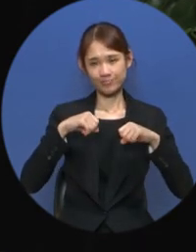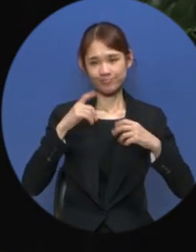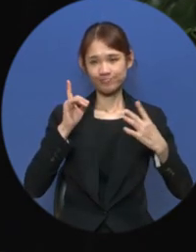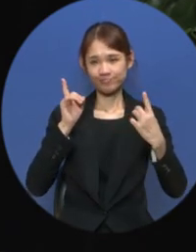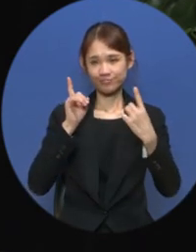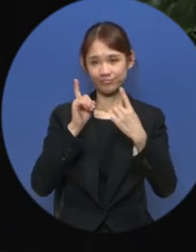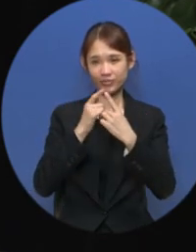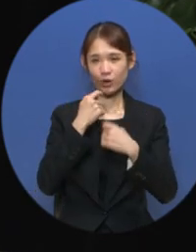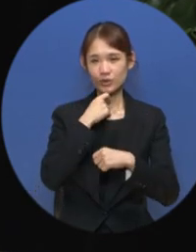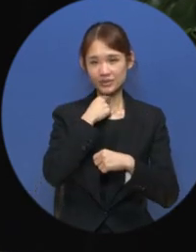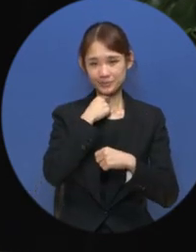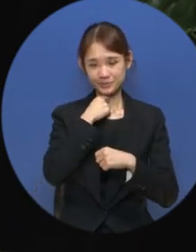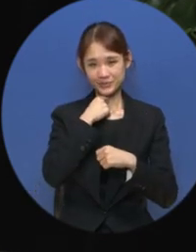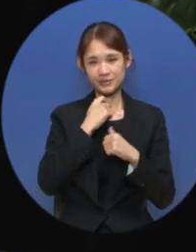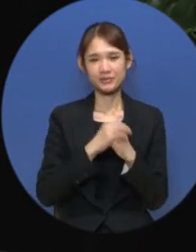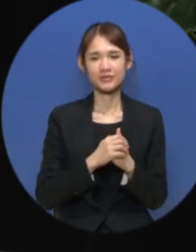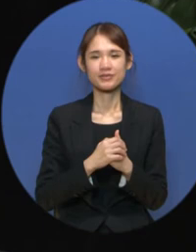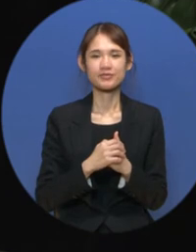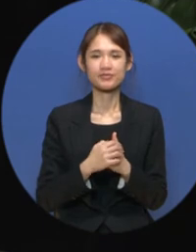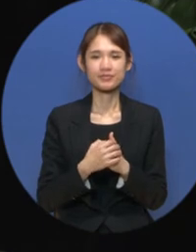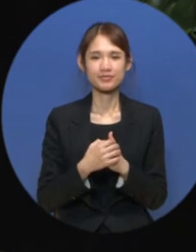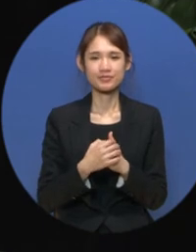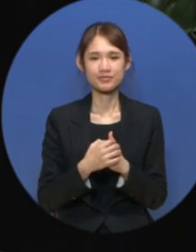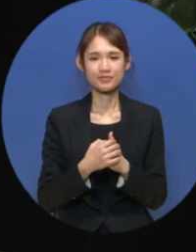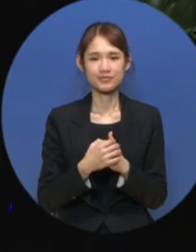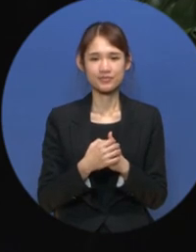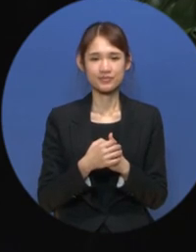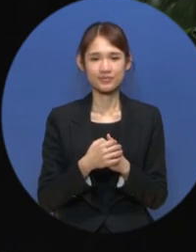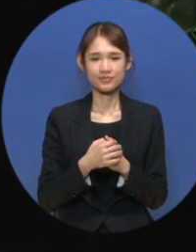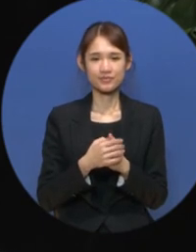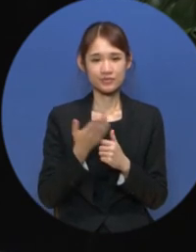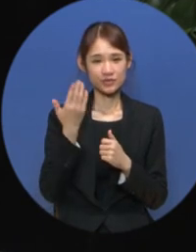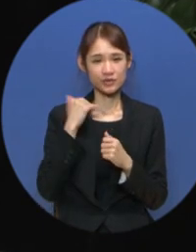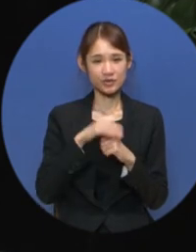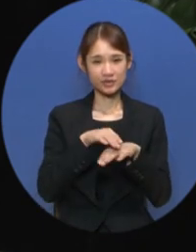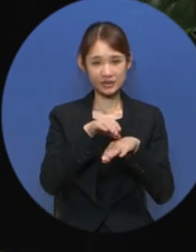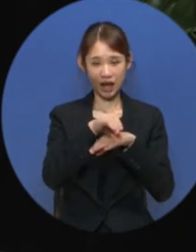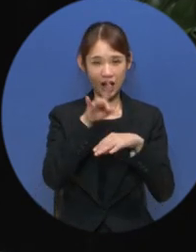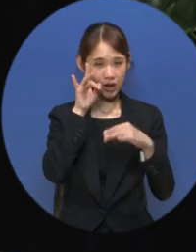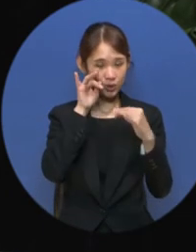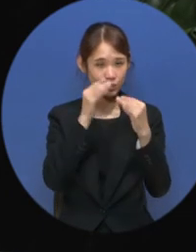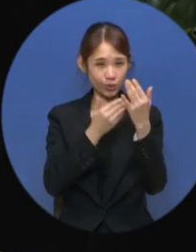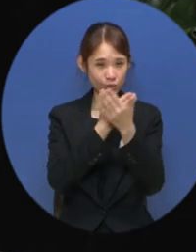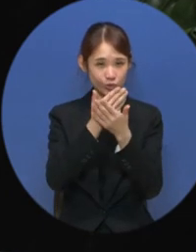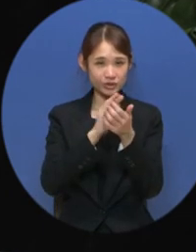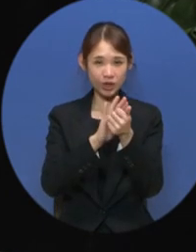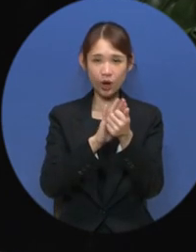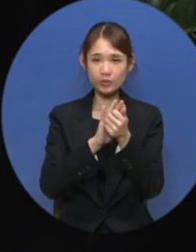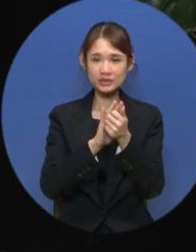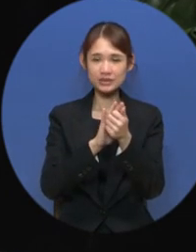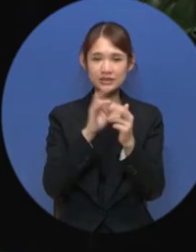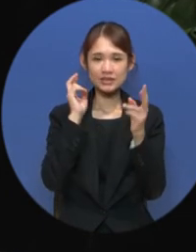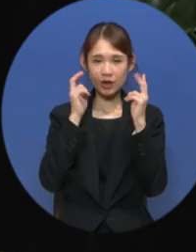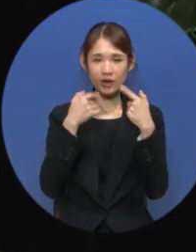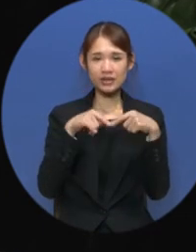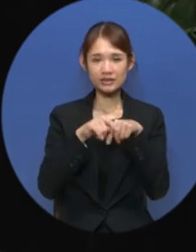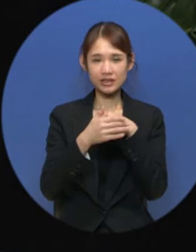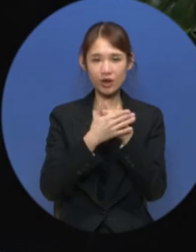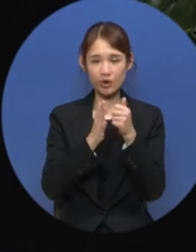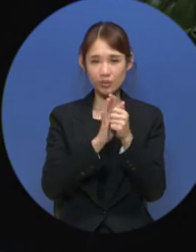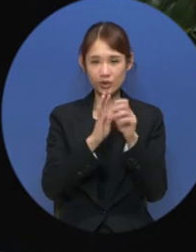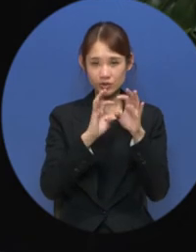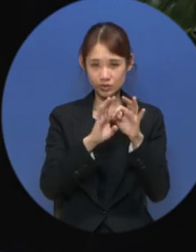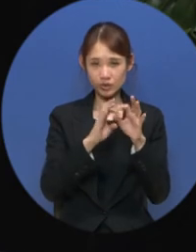또 그런 자세로 또 접근을 하고자 합니다. 그래서 최근에도 이제 그 차량 공유 서비스 기업하고 같이 협업을